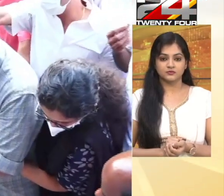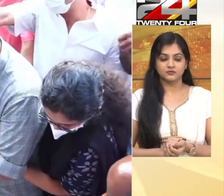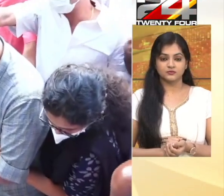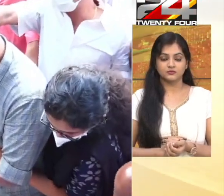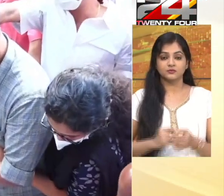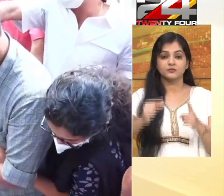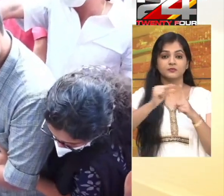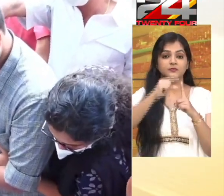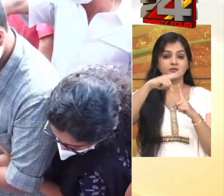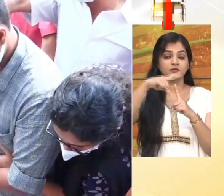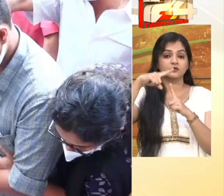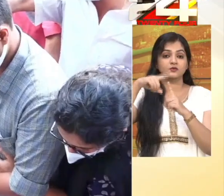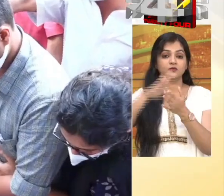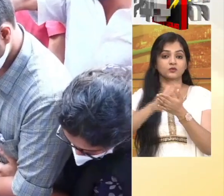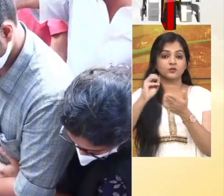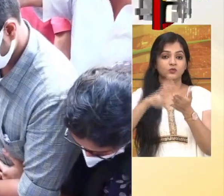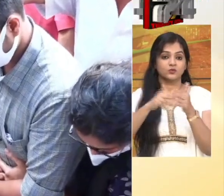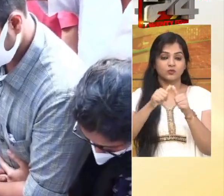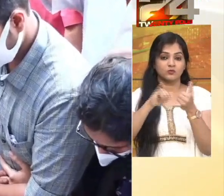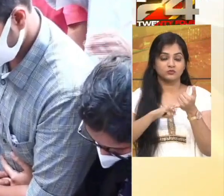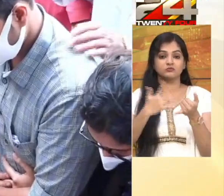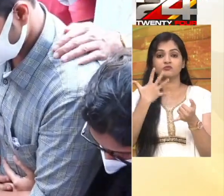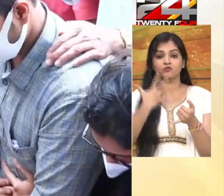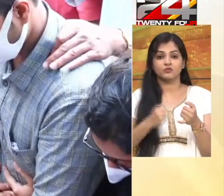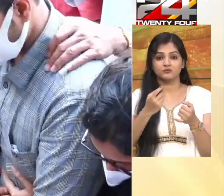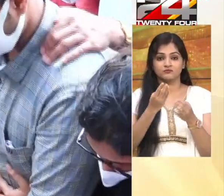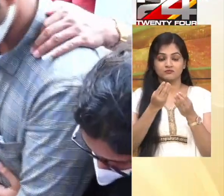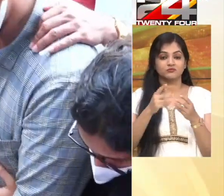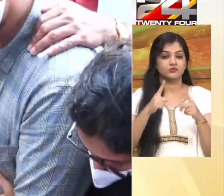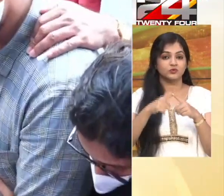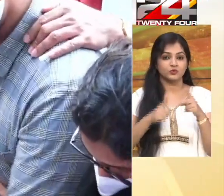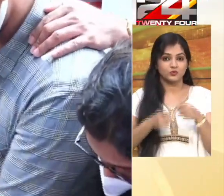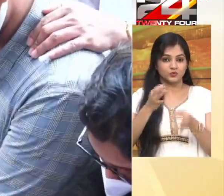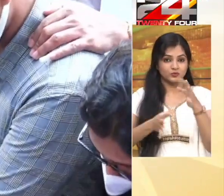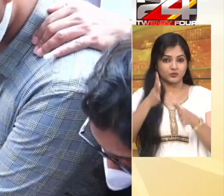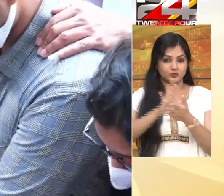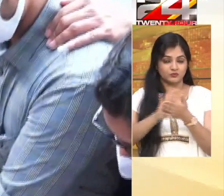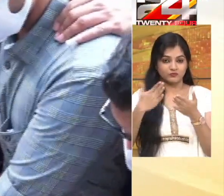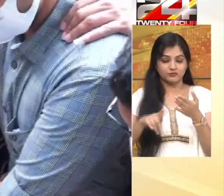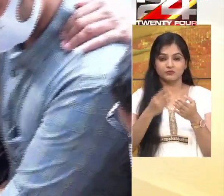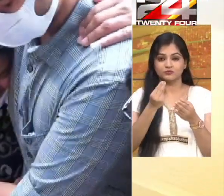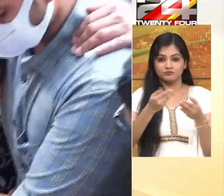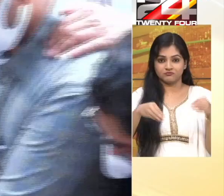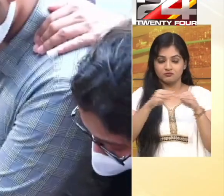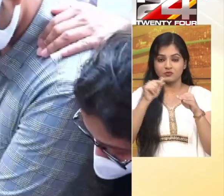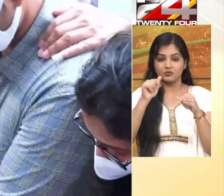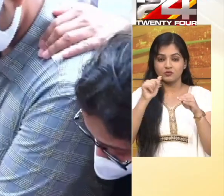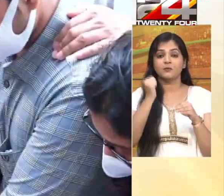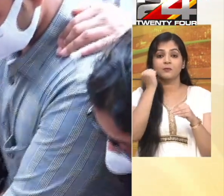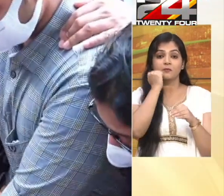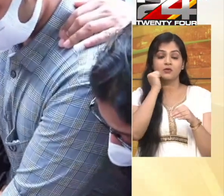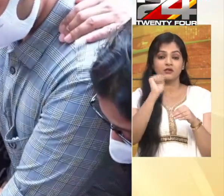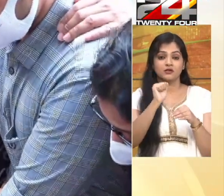പി ടി തോമസിന്റെ ആഗ്രഹപ്രകാരമാണ് ഈ രീതിയിലുള്ള ഒരു ചടങ്ങ് ഇപ്പോൾ നടക്കുന്നത്.